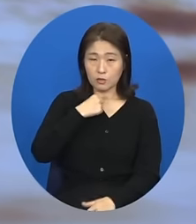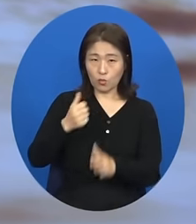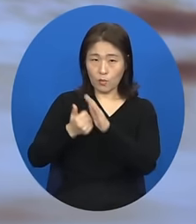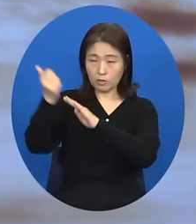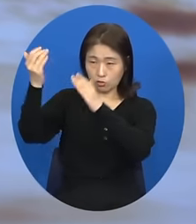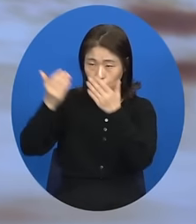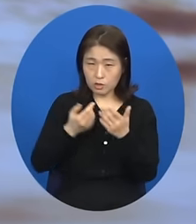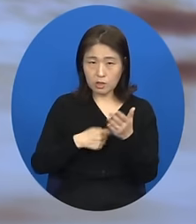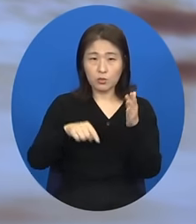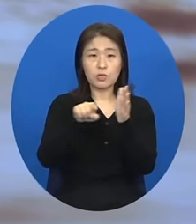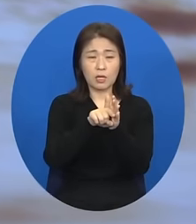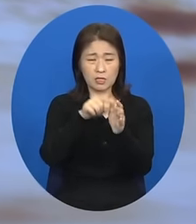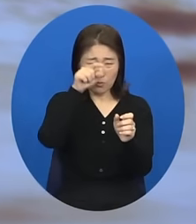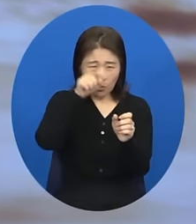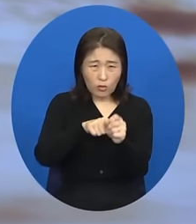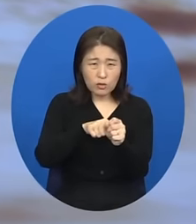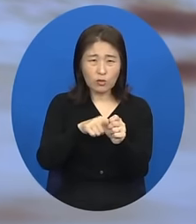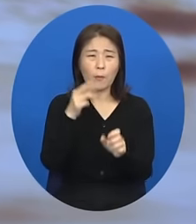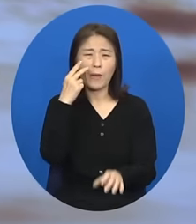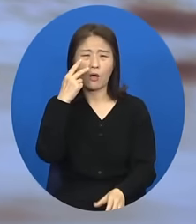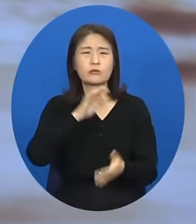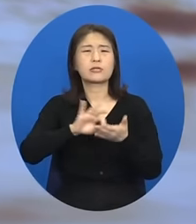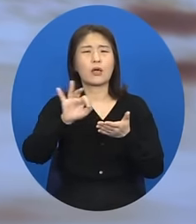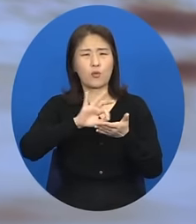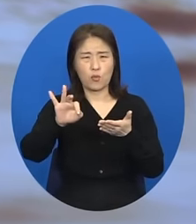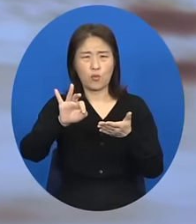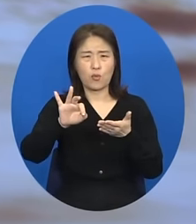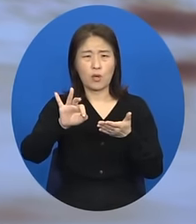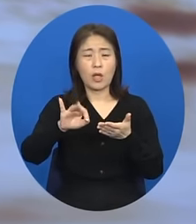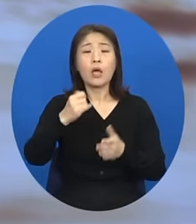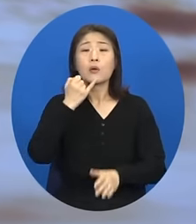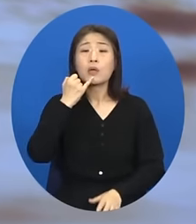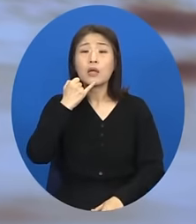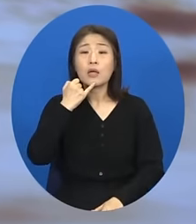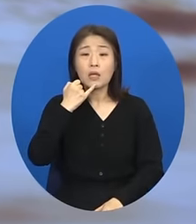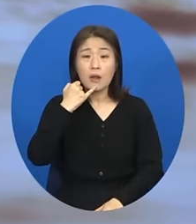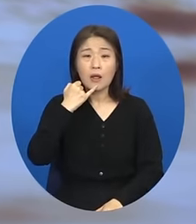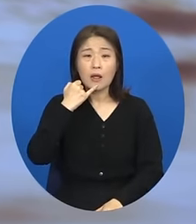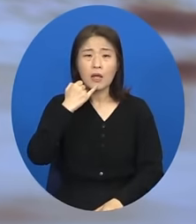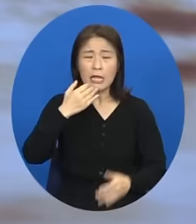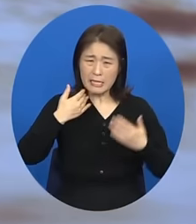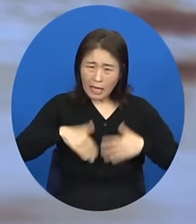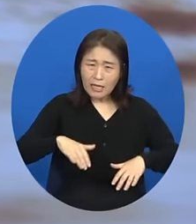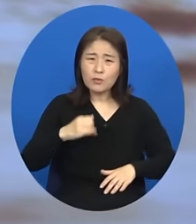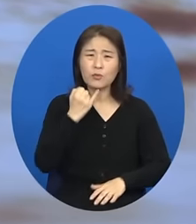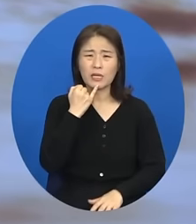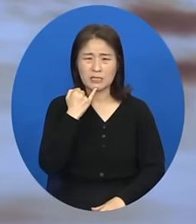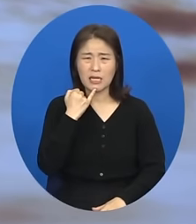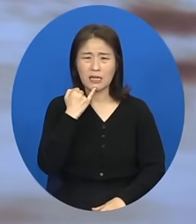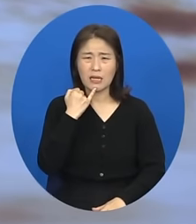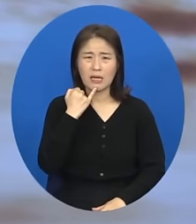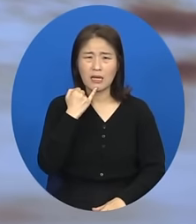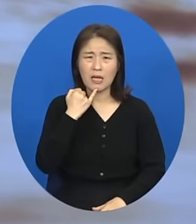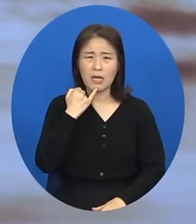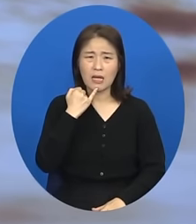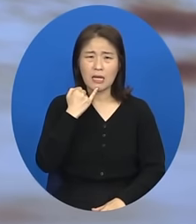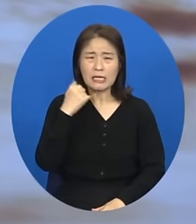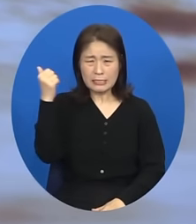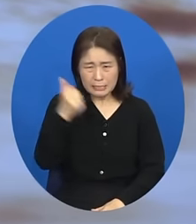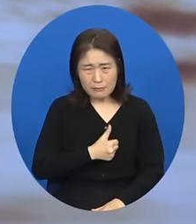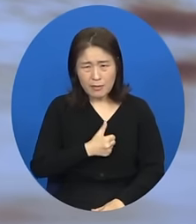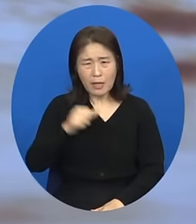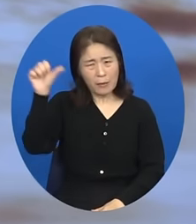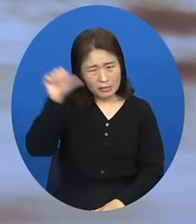사용하면서, 괜찮아, 십자가로 나아오렴, 괜찮아, 매일의 십자가를 붙들고 오렴 라고